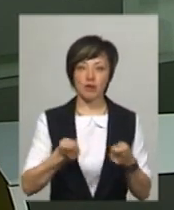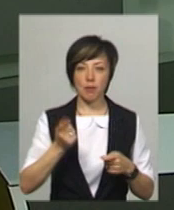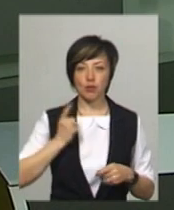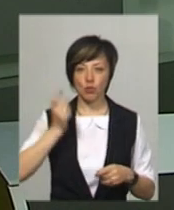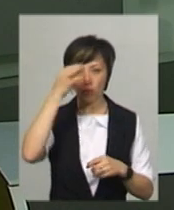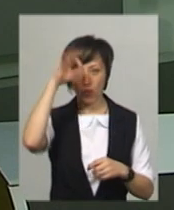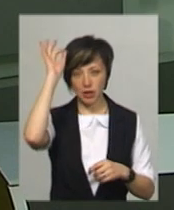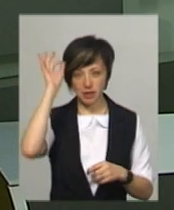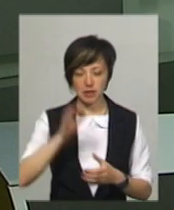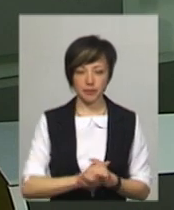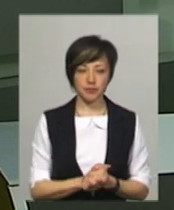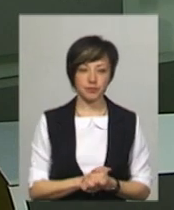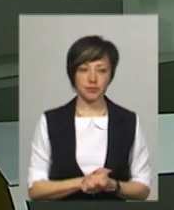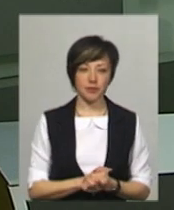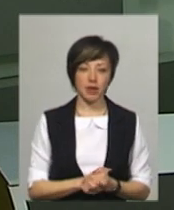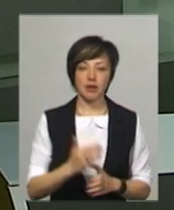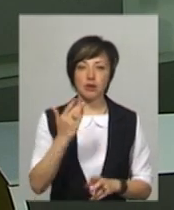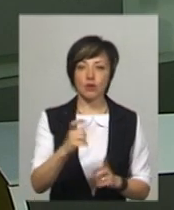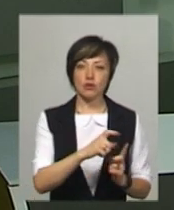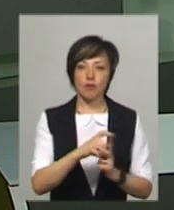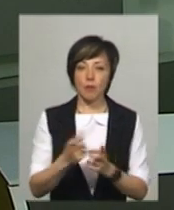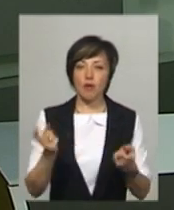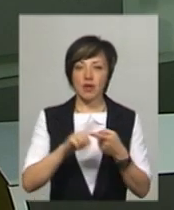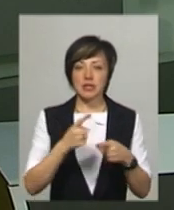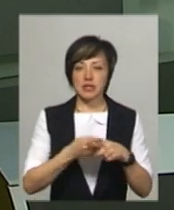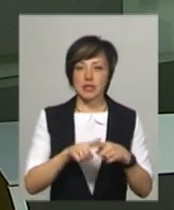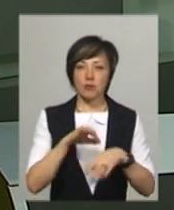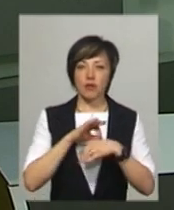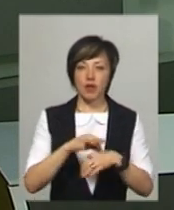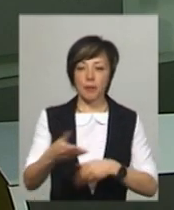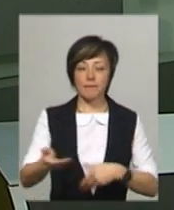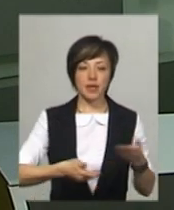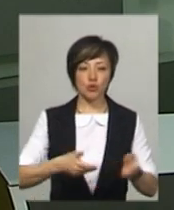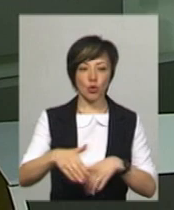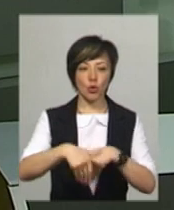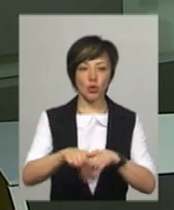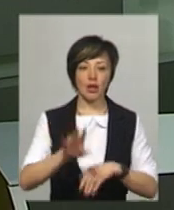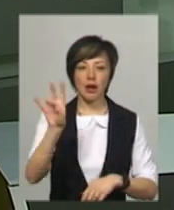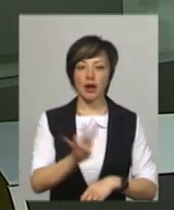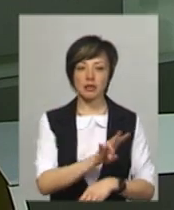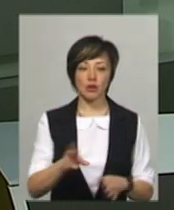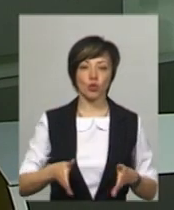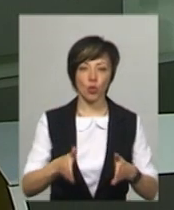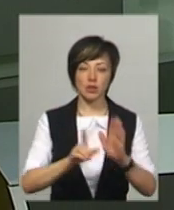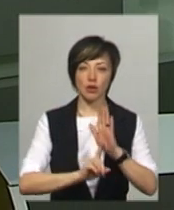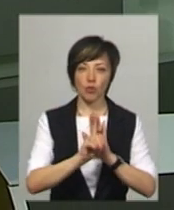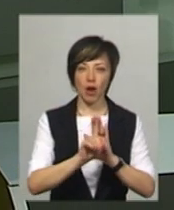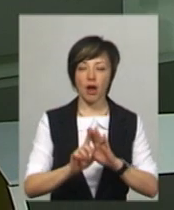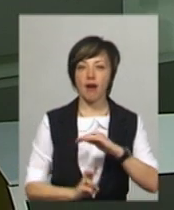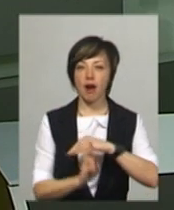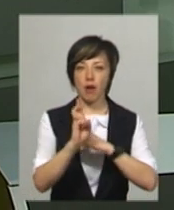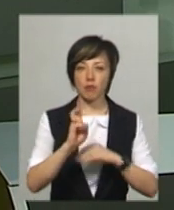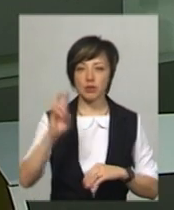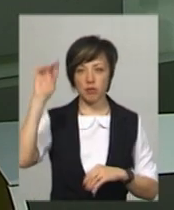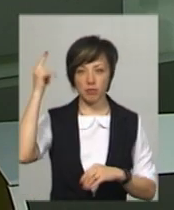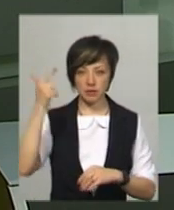патрульної поліції в області Роман Мартинюк. За його словами, пов'язано це із проведенням пішої ходи «Хресна дорога», яка стартує від храму царя